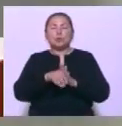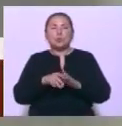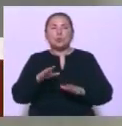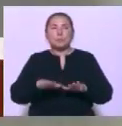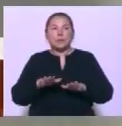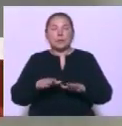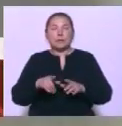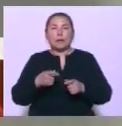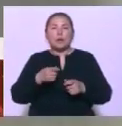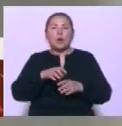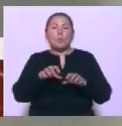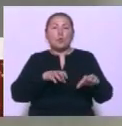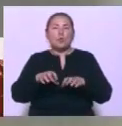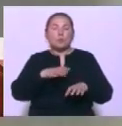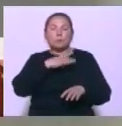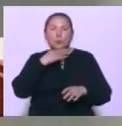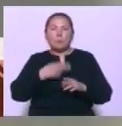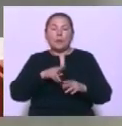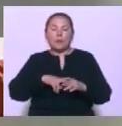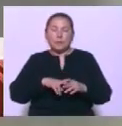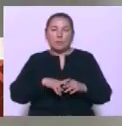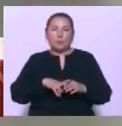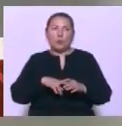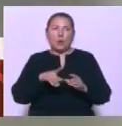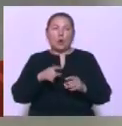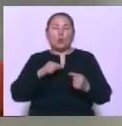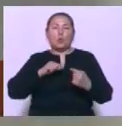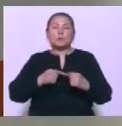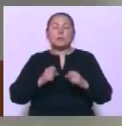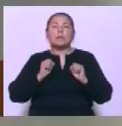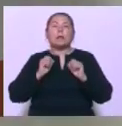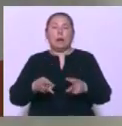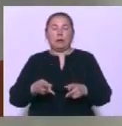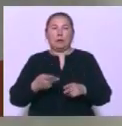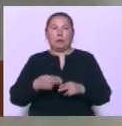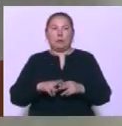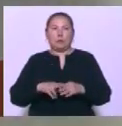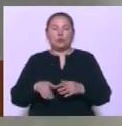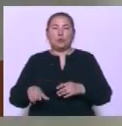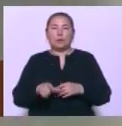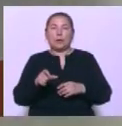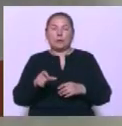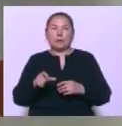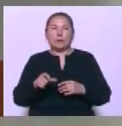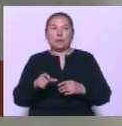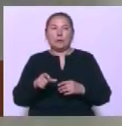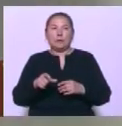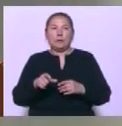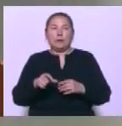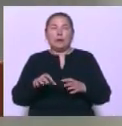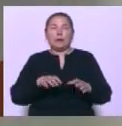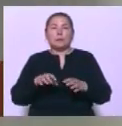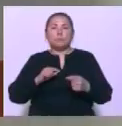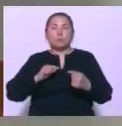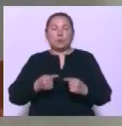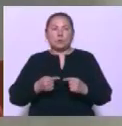елімізде алаяқтықты артып жатыр. Бұлардың ең күресетін, алаяқтықпен күресетін тиімді жолдардың бірі, бұл алаяқтықтардың